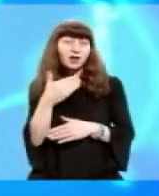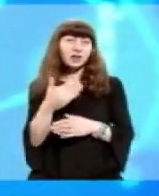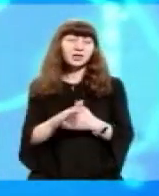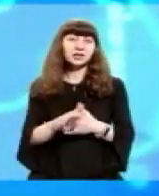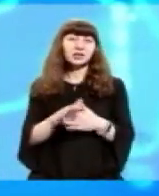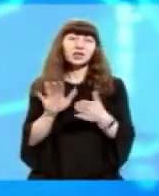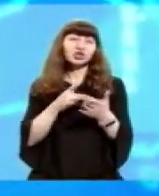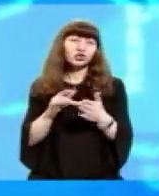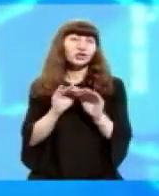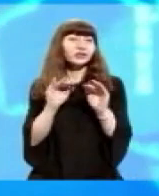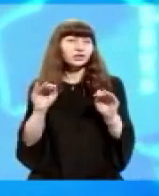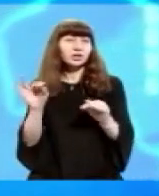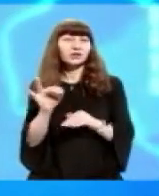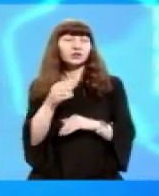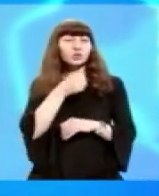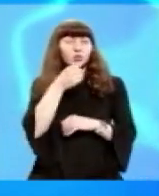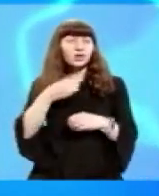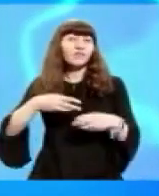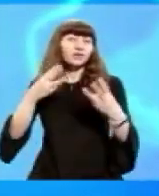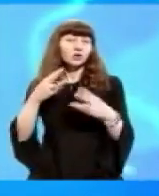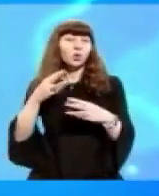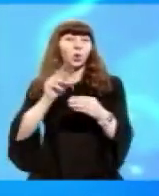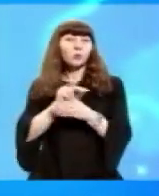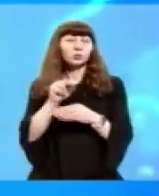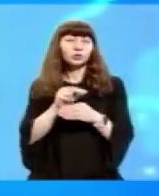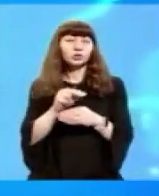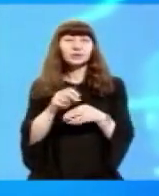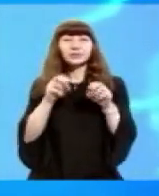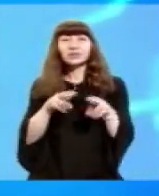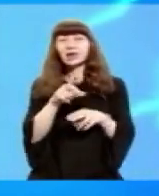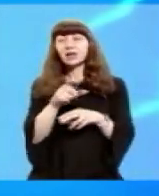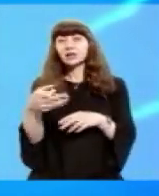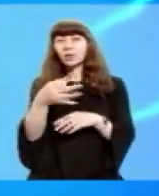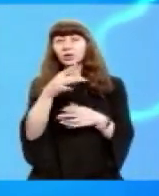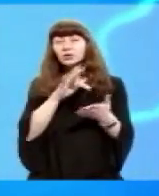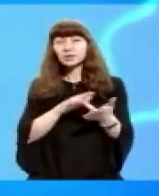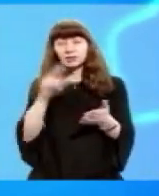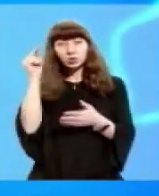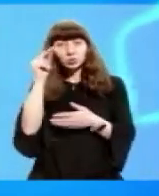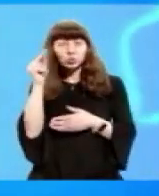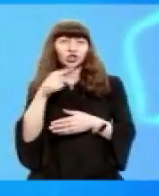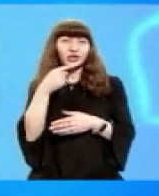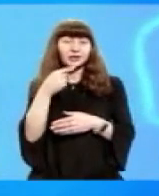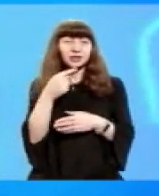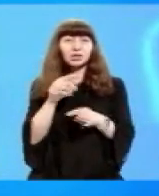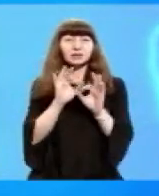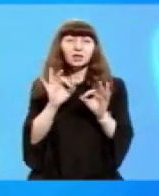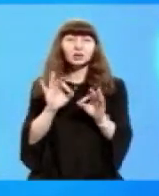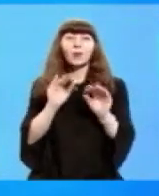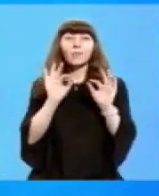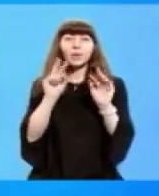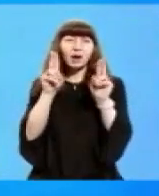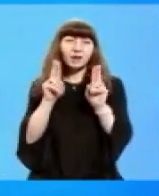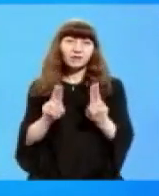так и на детскую аудиторию. В видеоуроках специалисты областного центра изучения языков рассказывают о правилах произношения, грамматики, а также